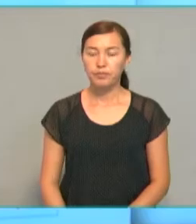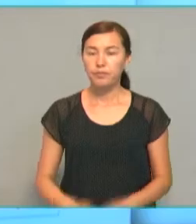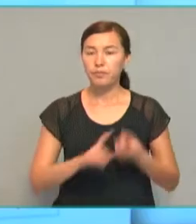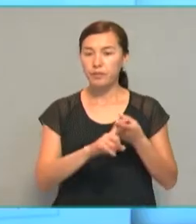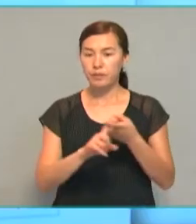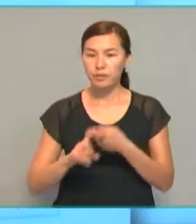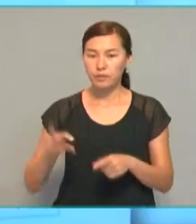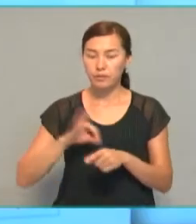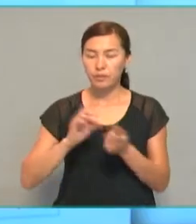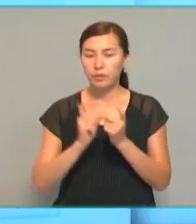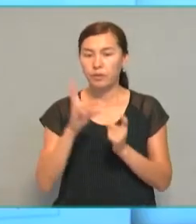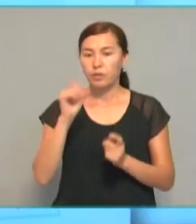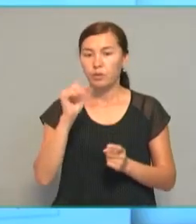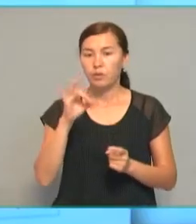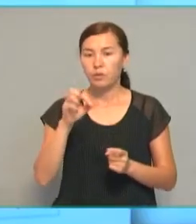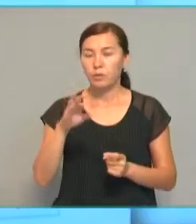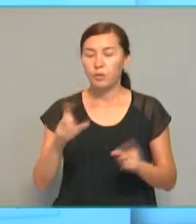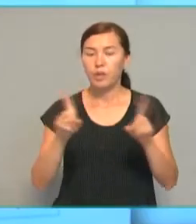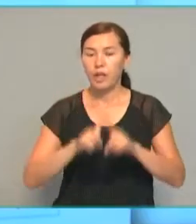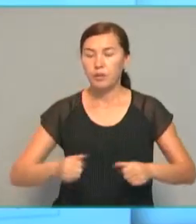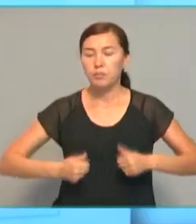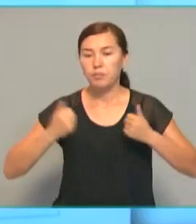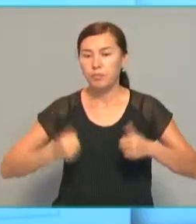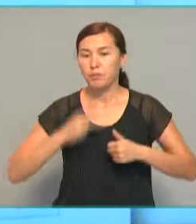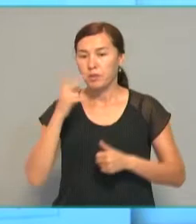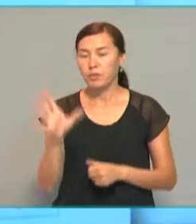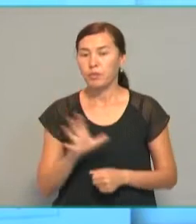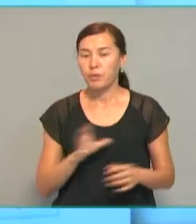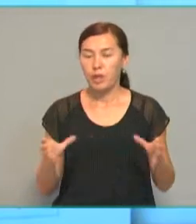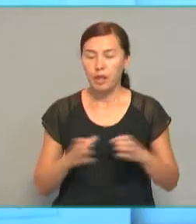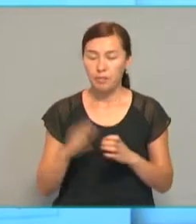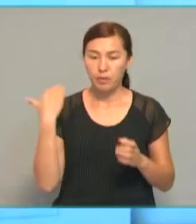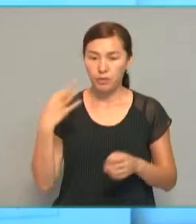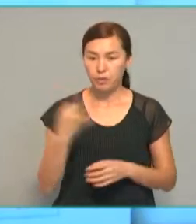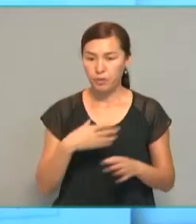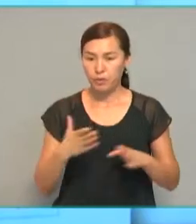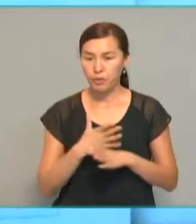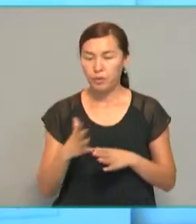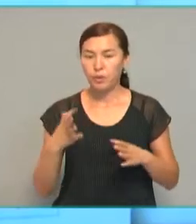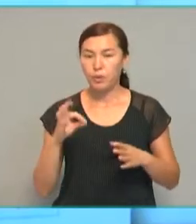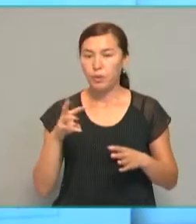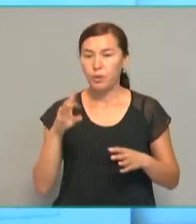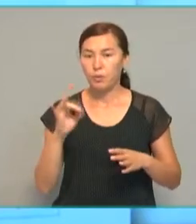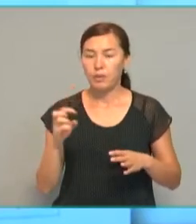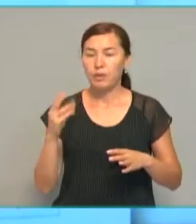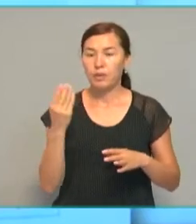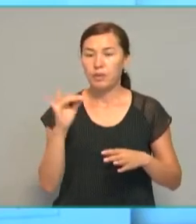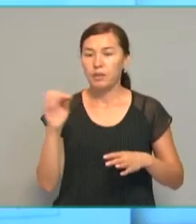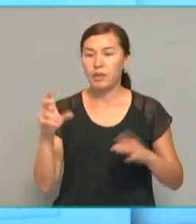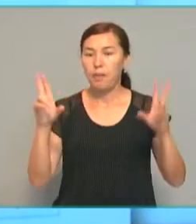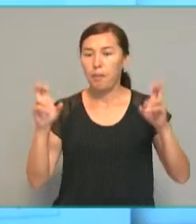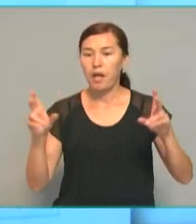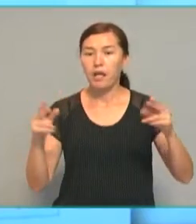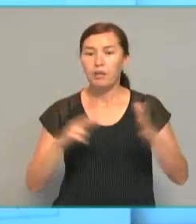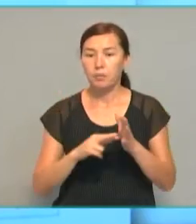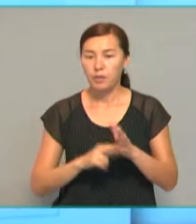Жұқпалы індетпен күресуде Нұр Отан партиясы ерекше белсенділік танытуда. Партияның Түркістан облыстық филиалы өмір және шипа жобаларын қолға